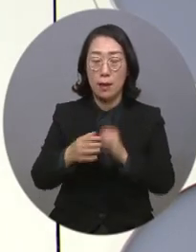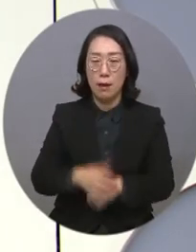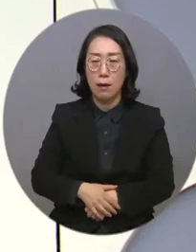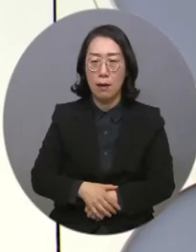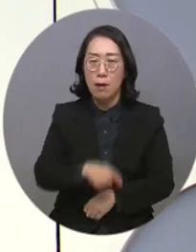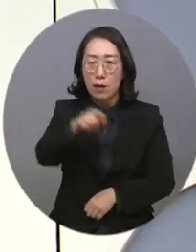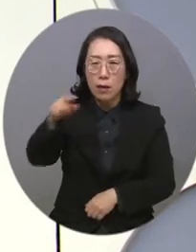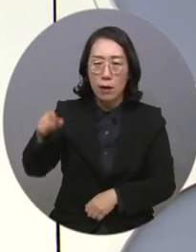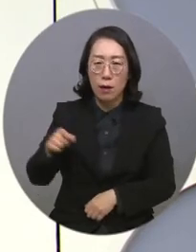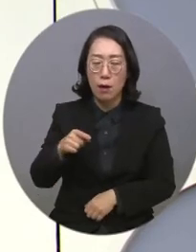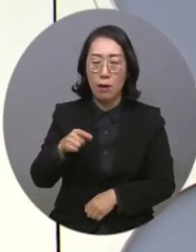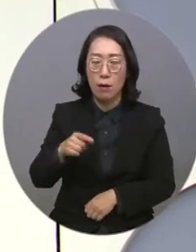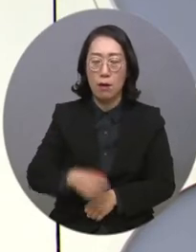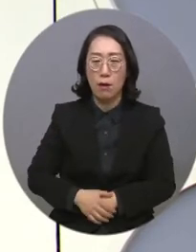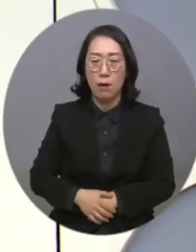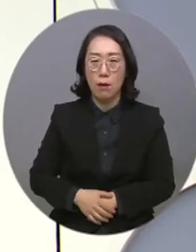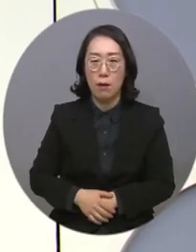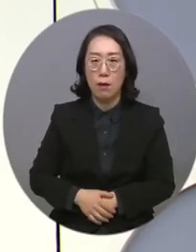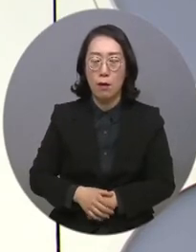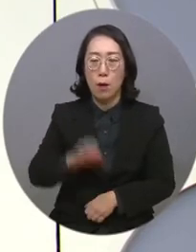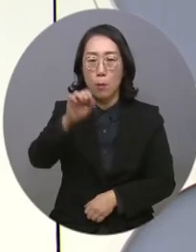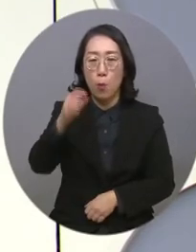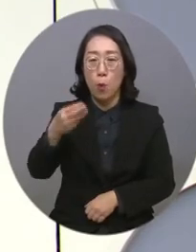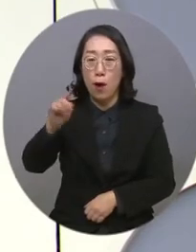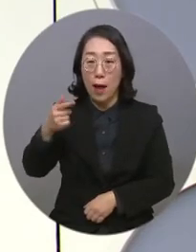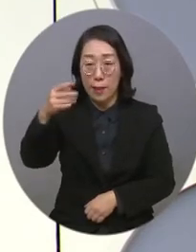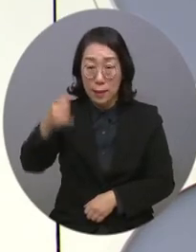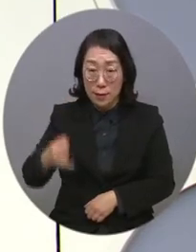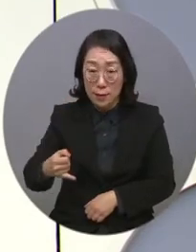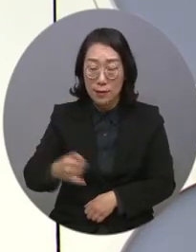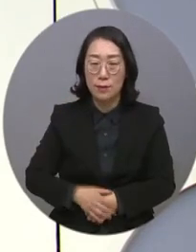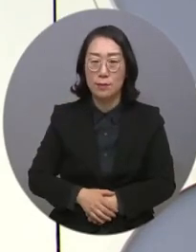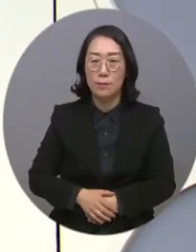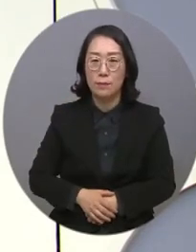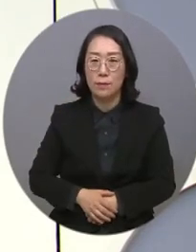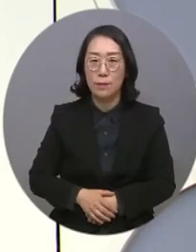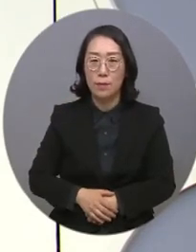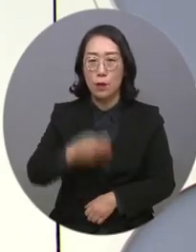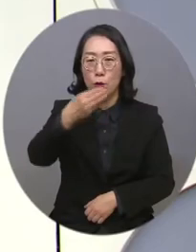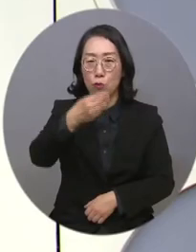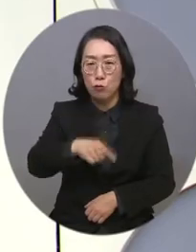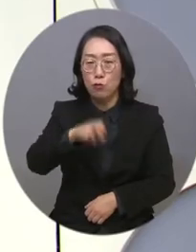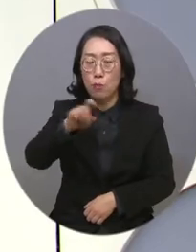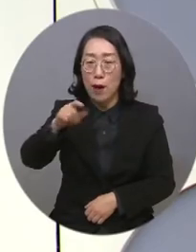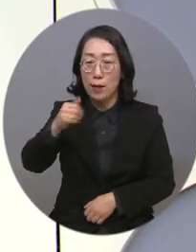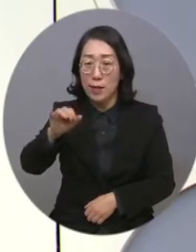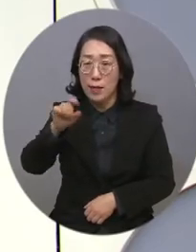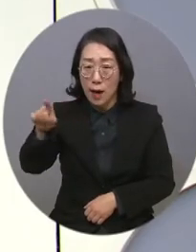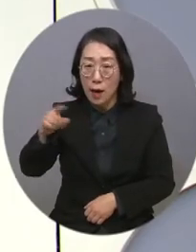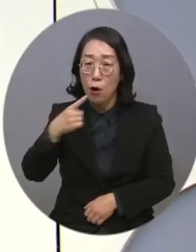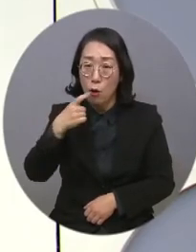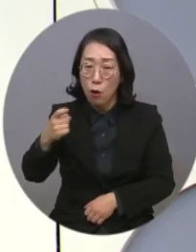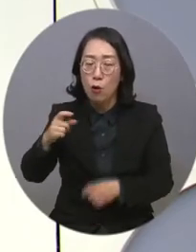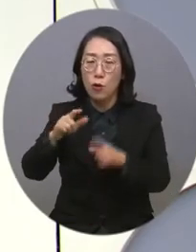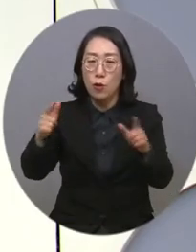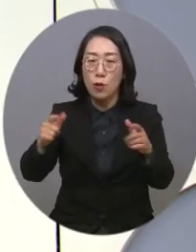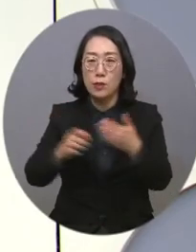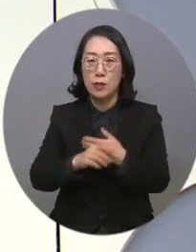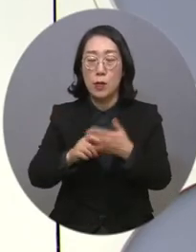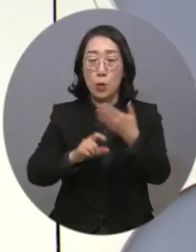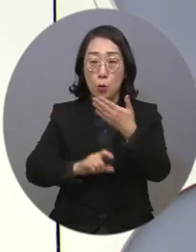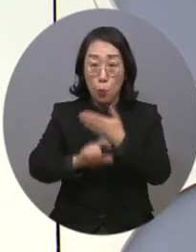한계가 있습니다. 체코가 뭐 아니라 폴란드과 뭐 세르브 크라시아과 뭐 루마니아과 헝가리아과 이